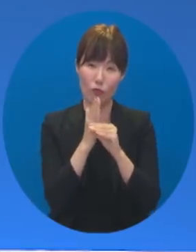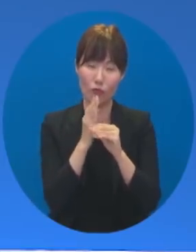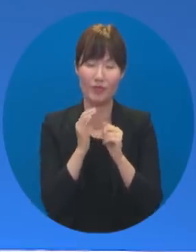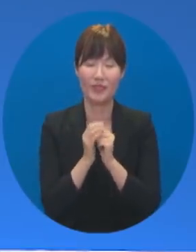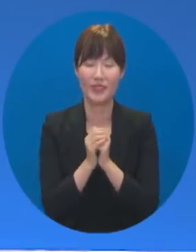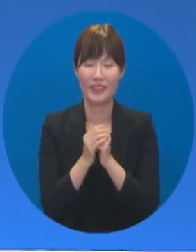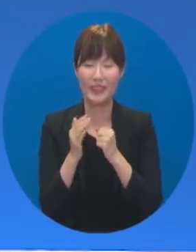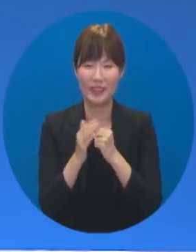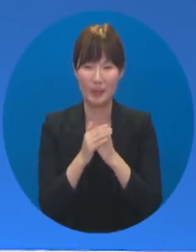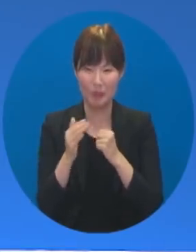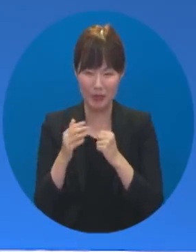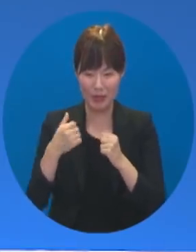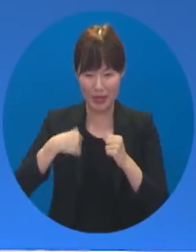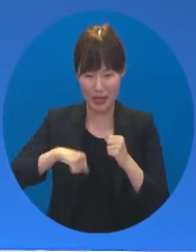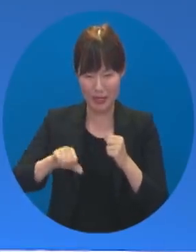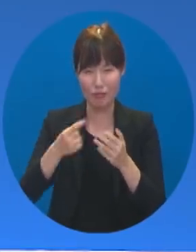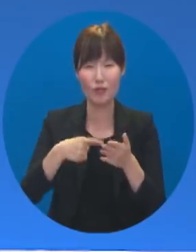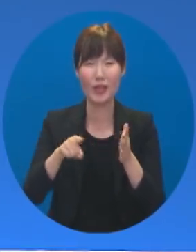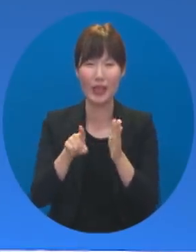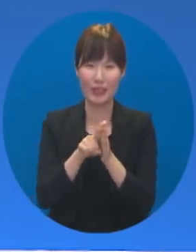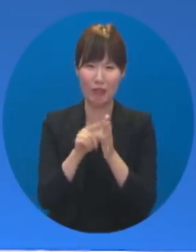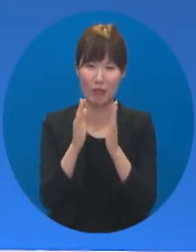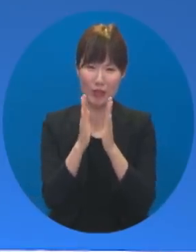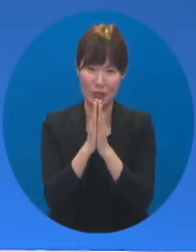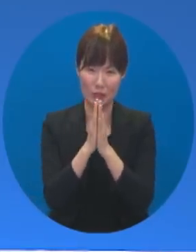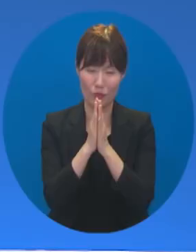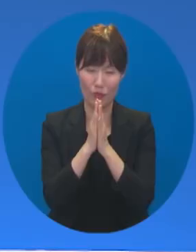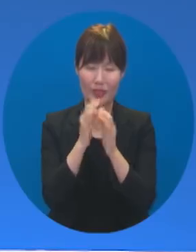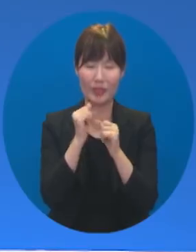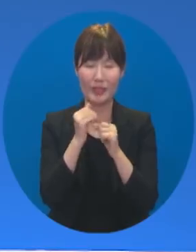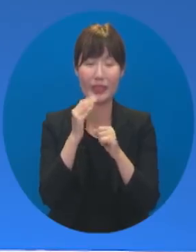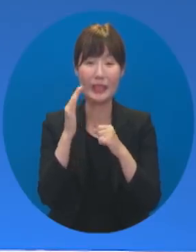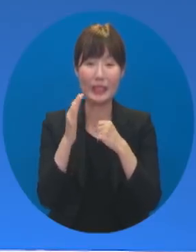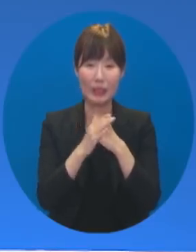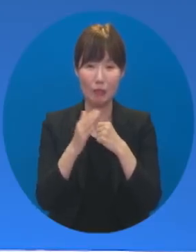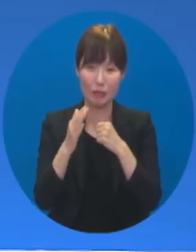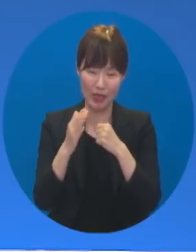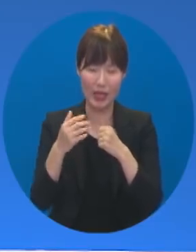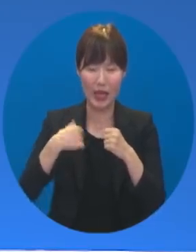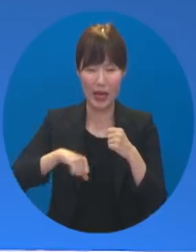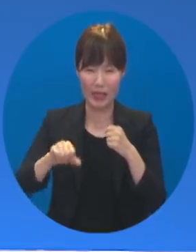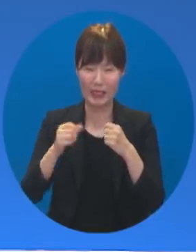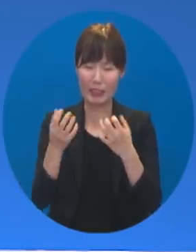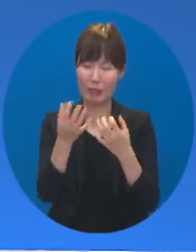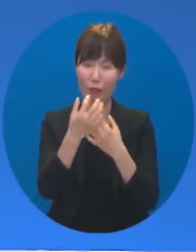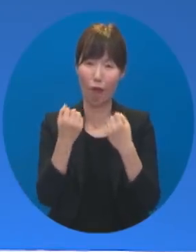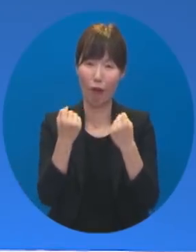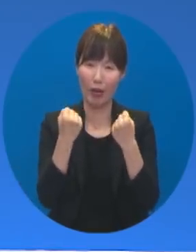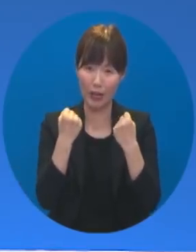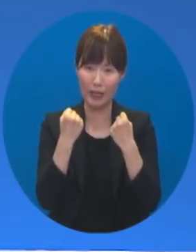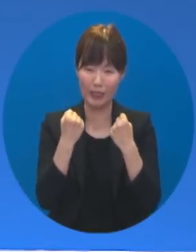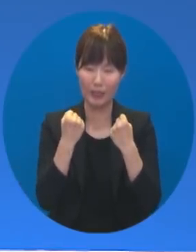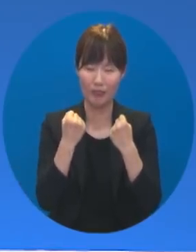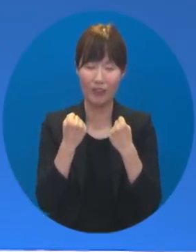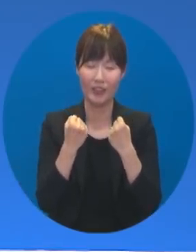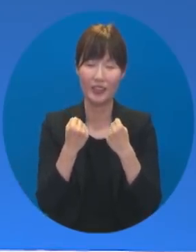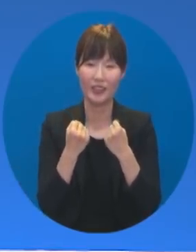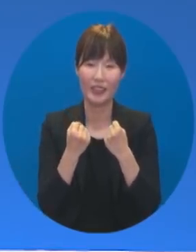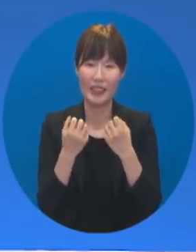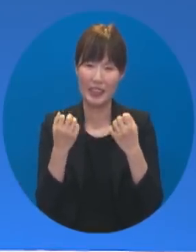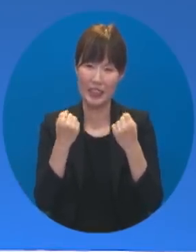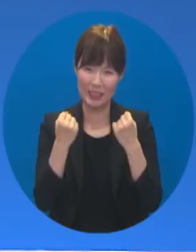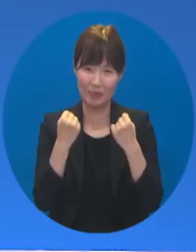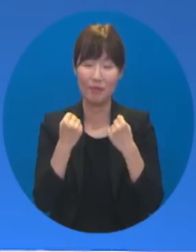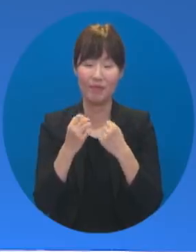원기도 기도하고 있어요 원기도 건강해질 거예요 그러면서 그분들이 당신들은 쓰시지도 않는